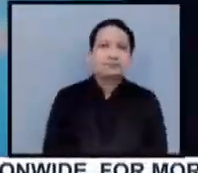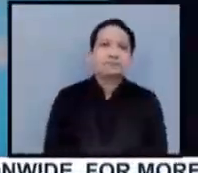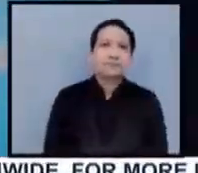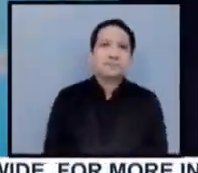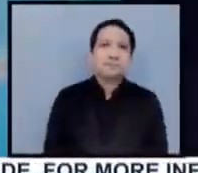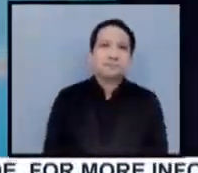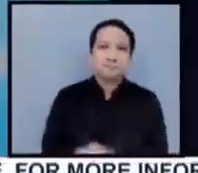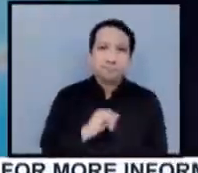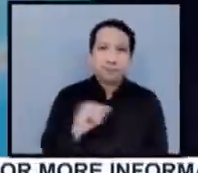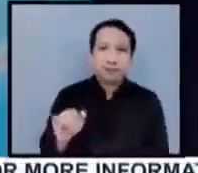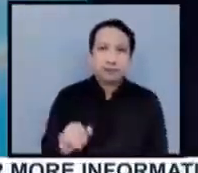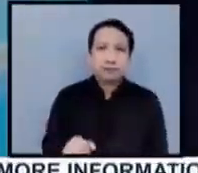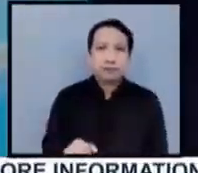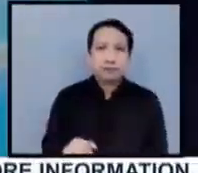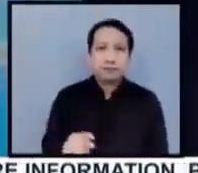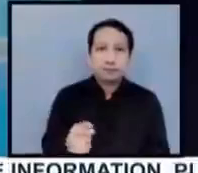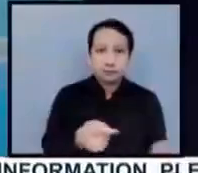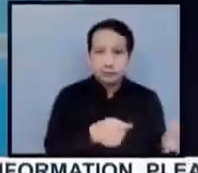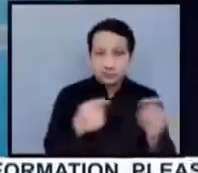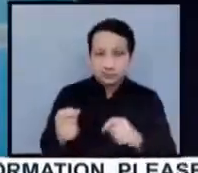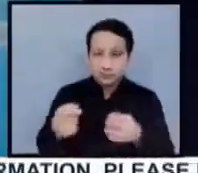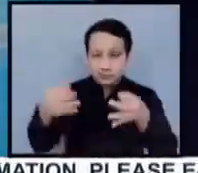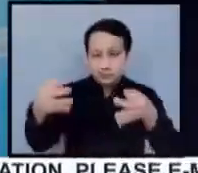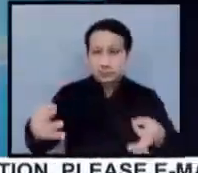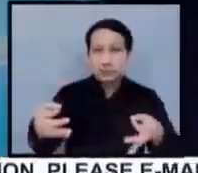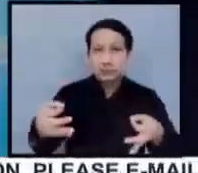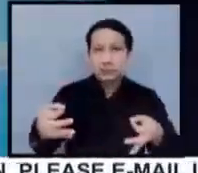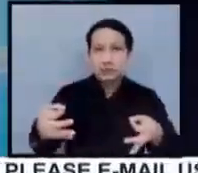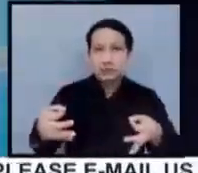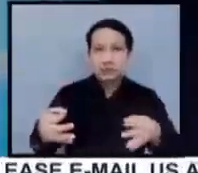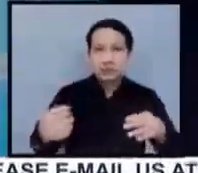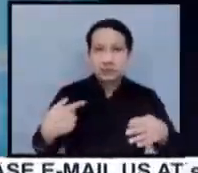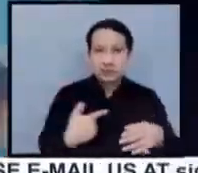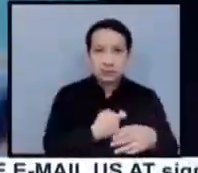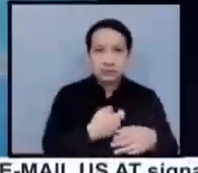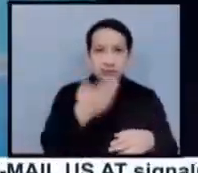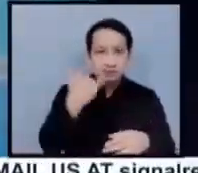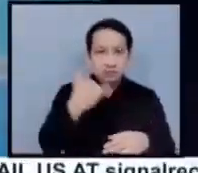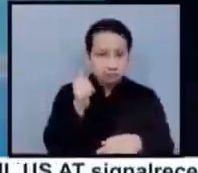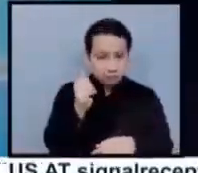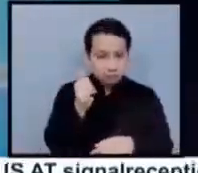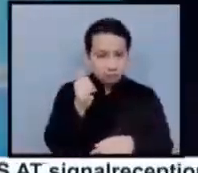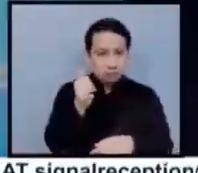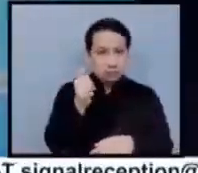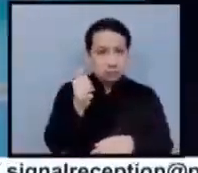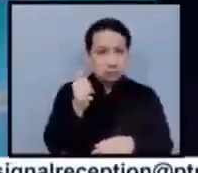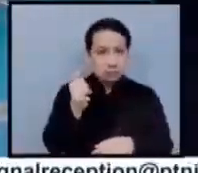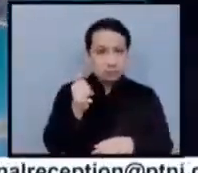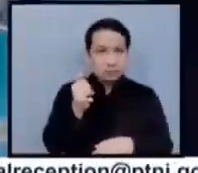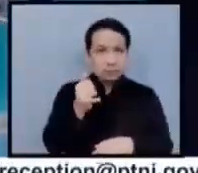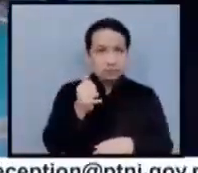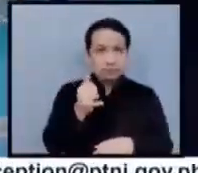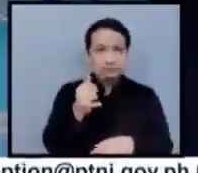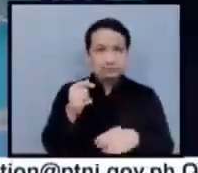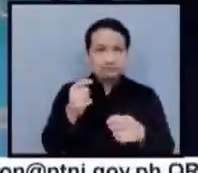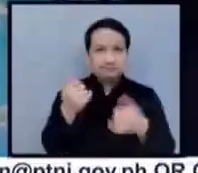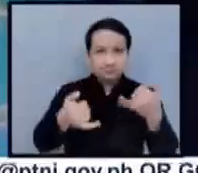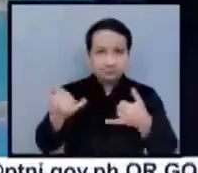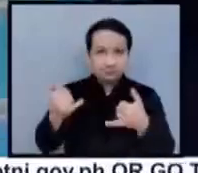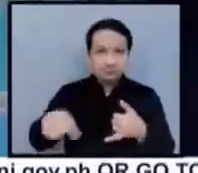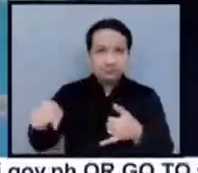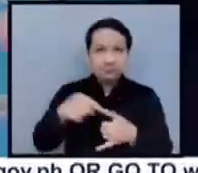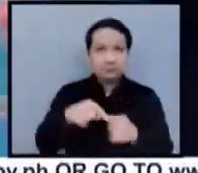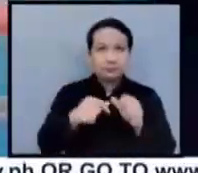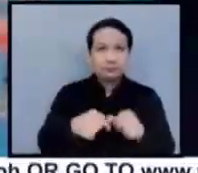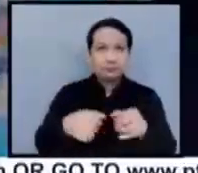na kasama sa mga inilikas sa covered court ng barangay ang nasaktan. Sa kuha ng CCTV video, makikita pa naglalaro ang mga bata sa basketball